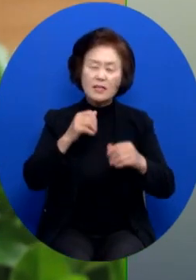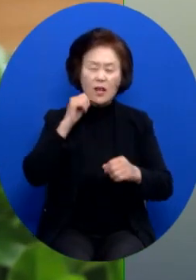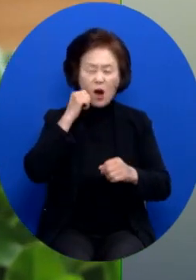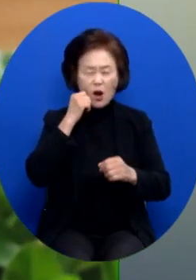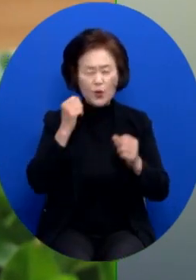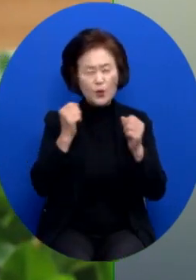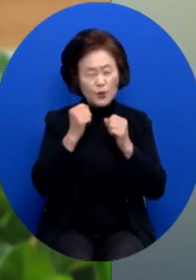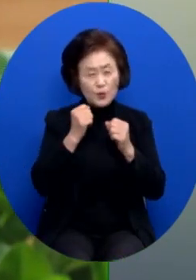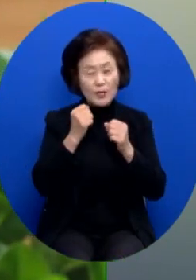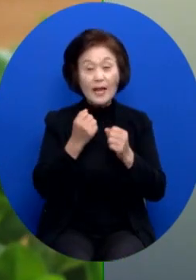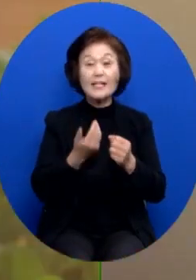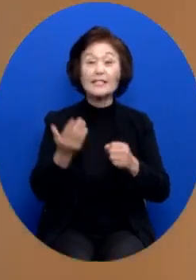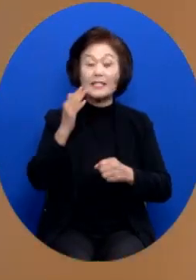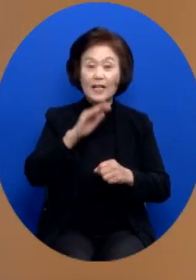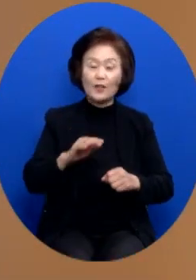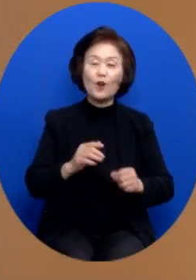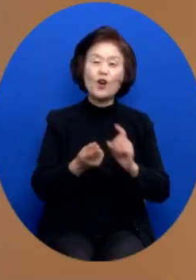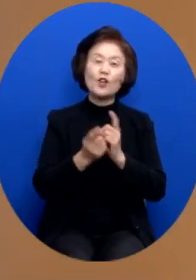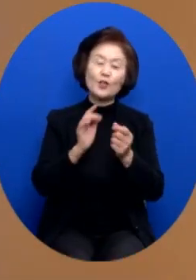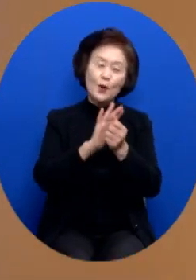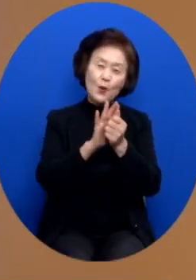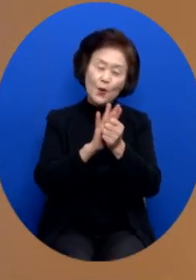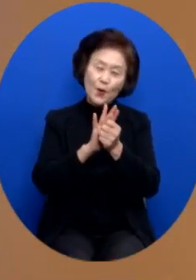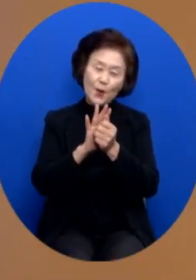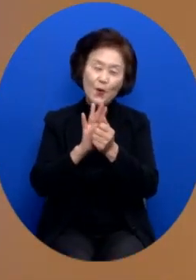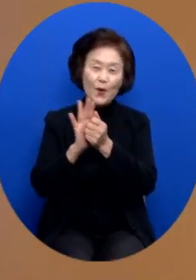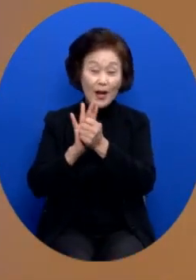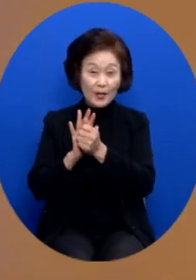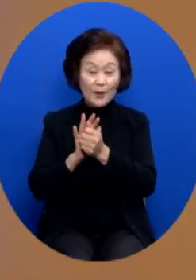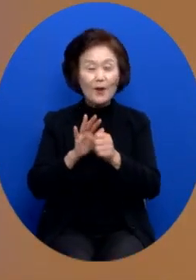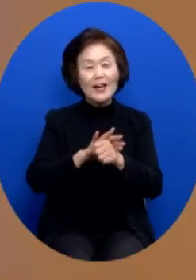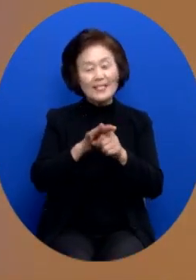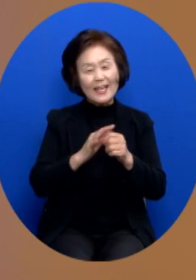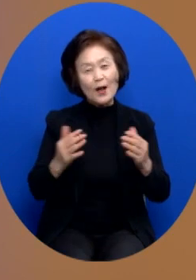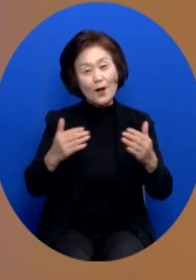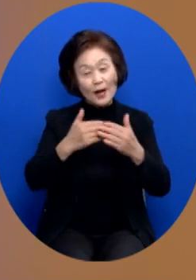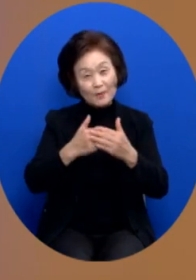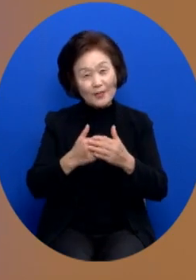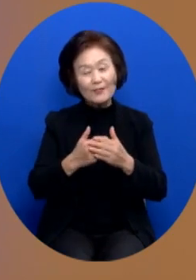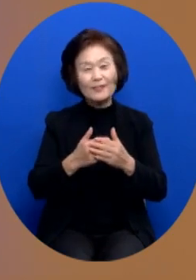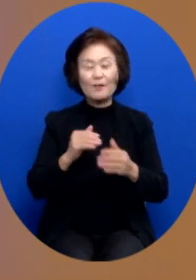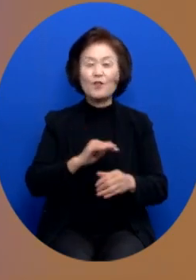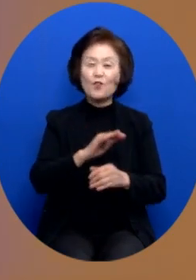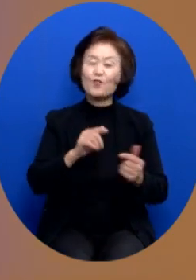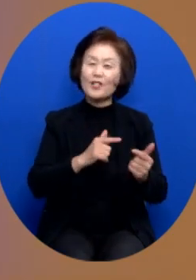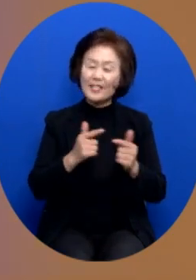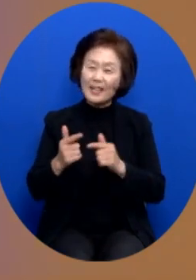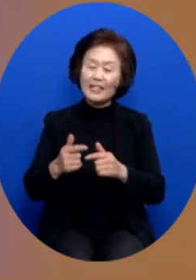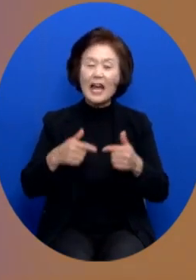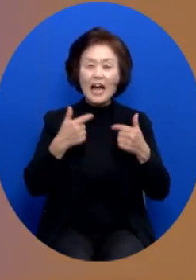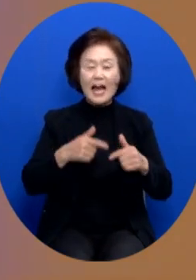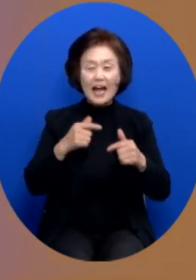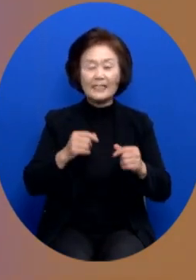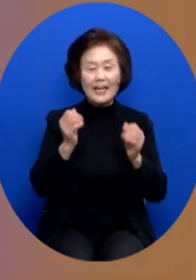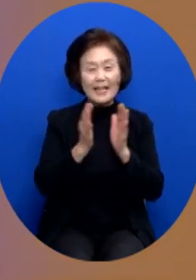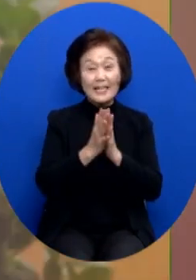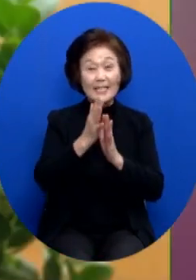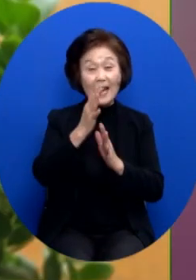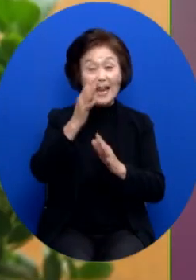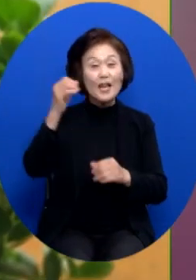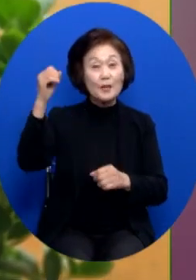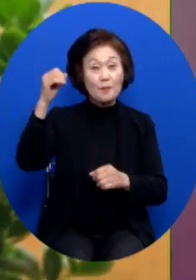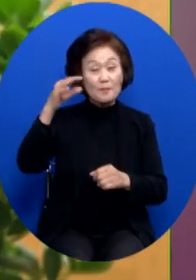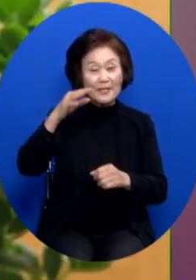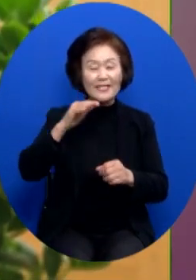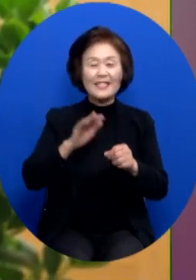할지라도 우리가 서로를 아껴주고 사랑으로 감싸 준다면 우리의 계절은 언제나 찬란한 빛으로 가득한 사랑의 계절이 될